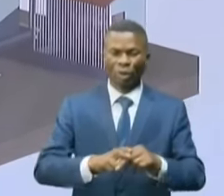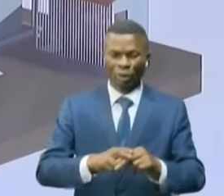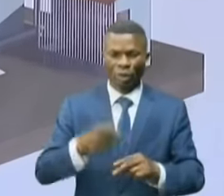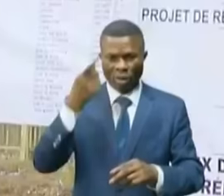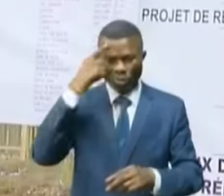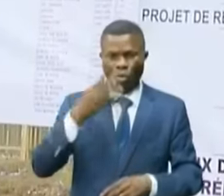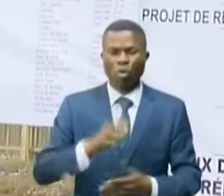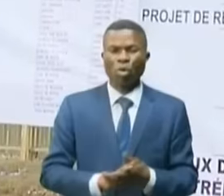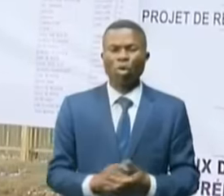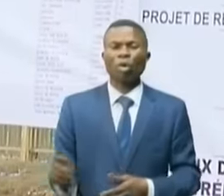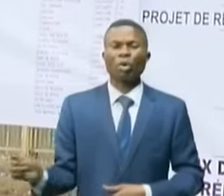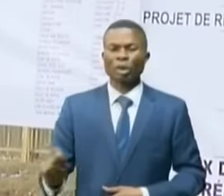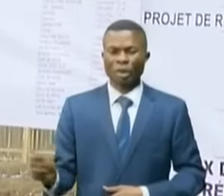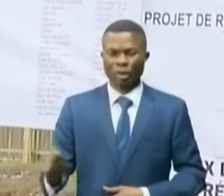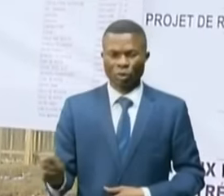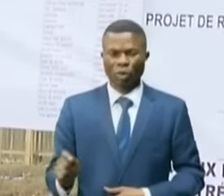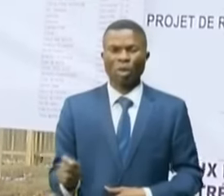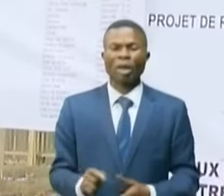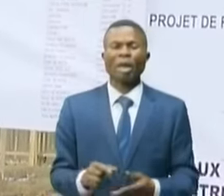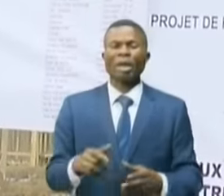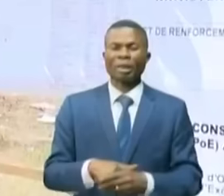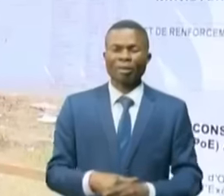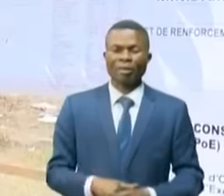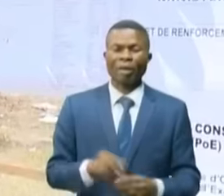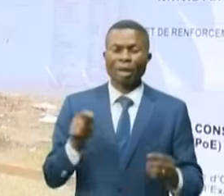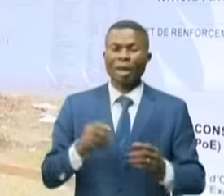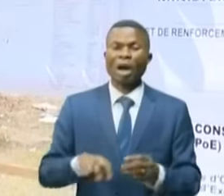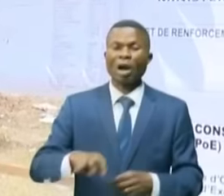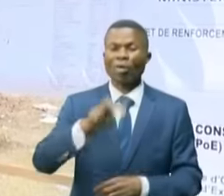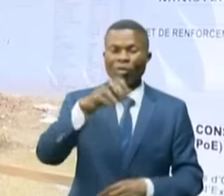sanitaire qui va abriter le service des programmes nationaux de l'hygiène aux